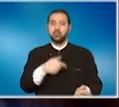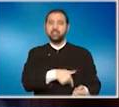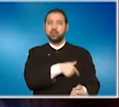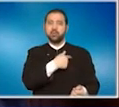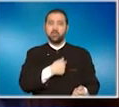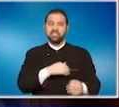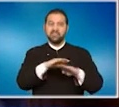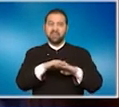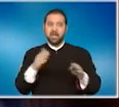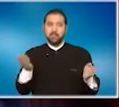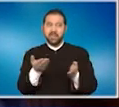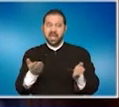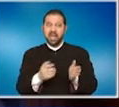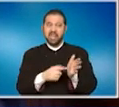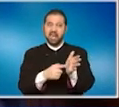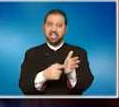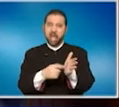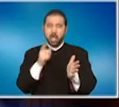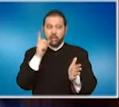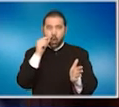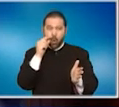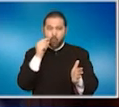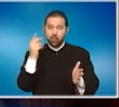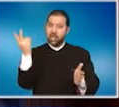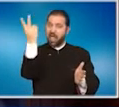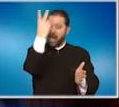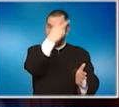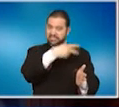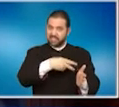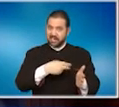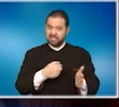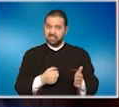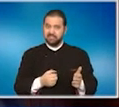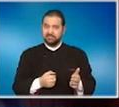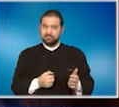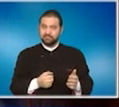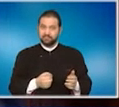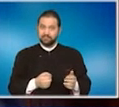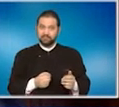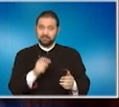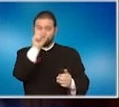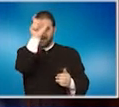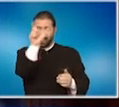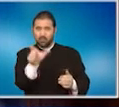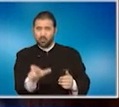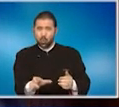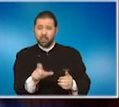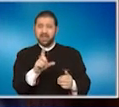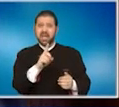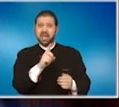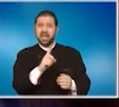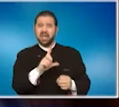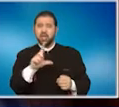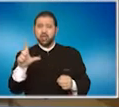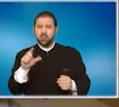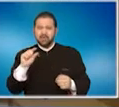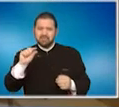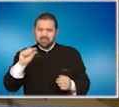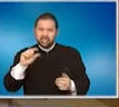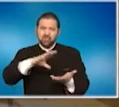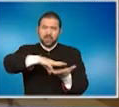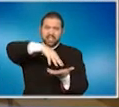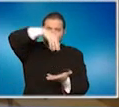de milostivirea pe care i-a arătat-o lui. Și-a dat seama de propria lui micime